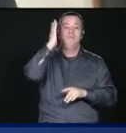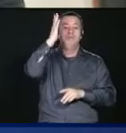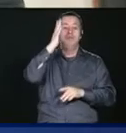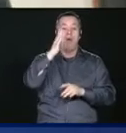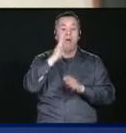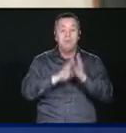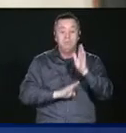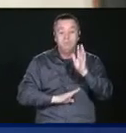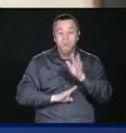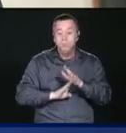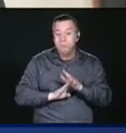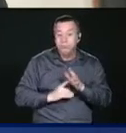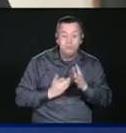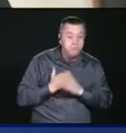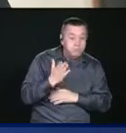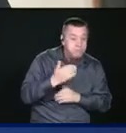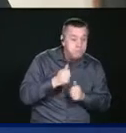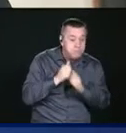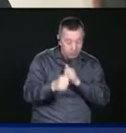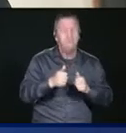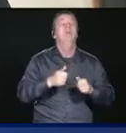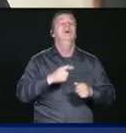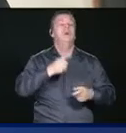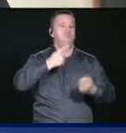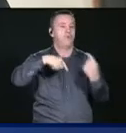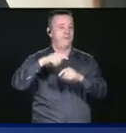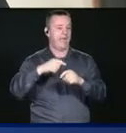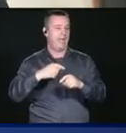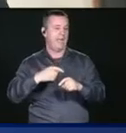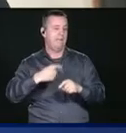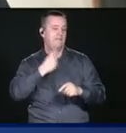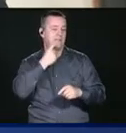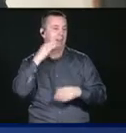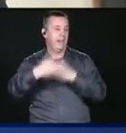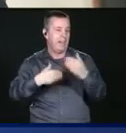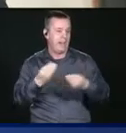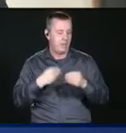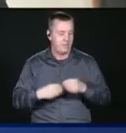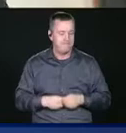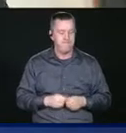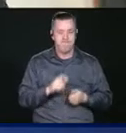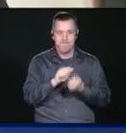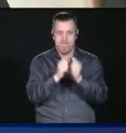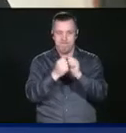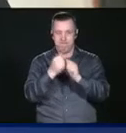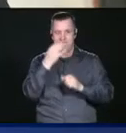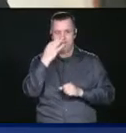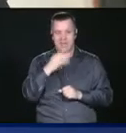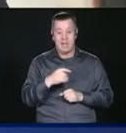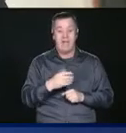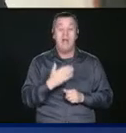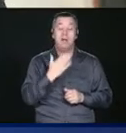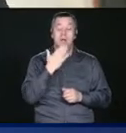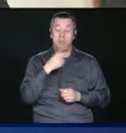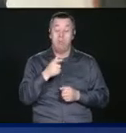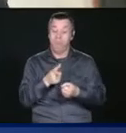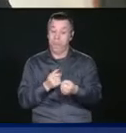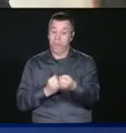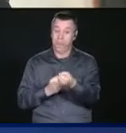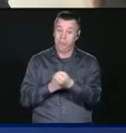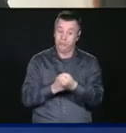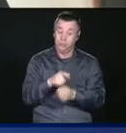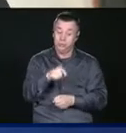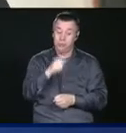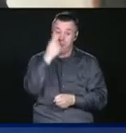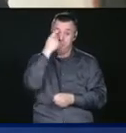Nous savons que c'est un grand défi pour les compagnies aériennes, entre autres secteurs, pour appuyer